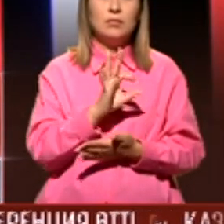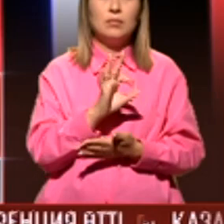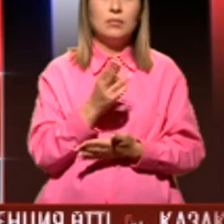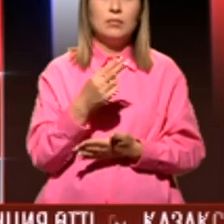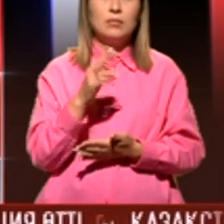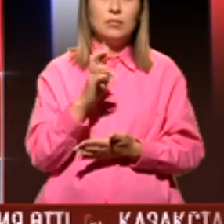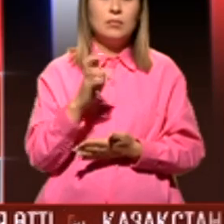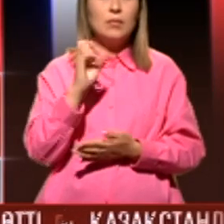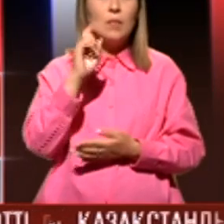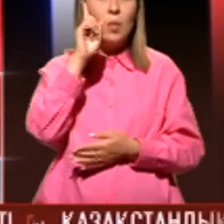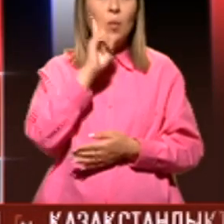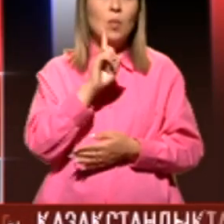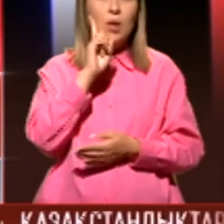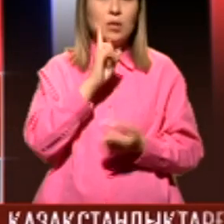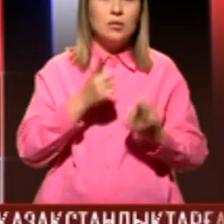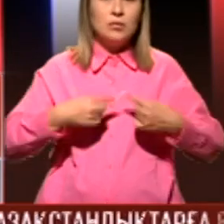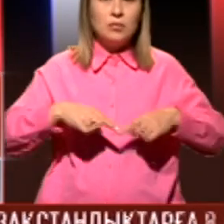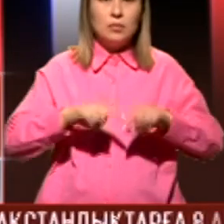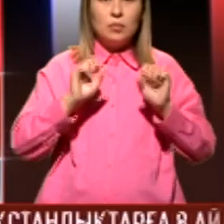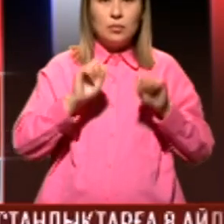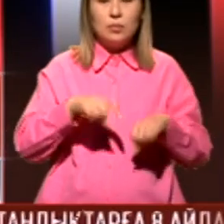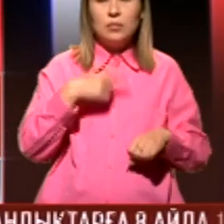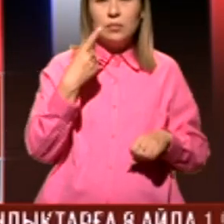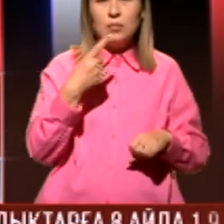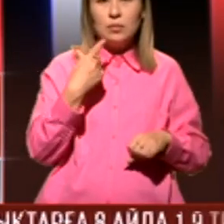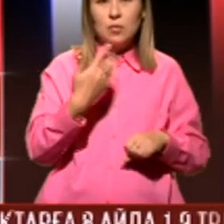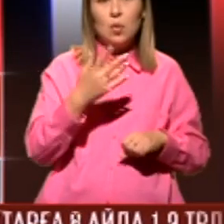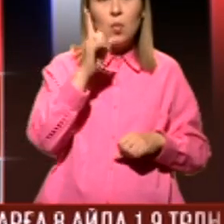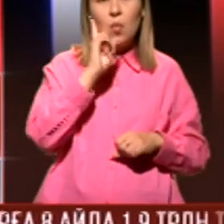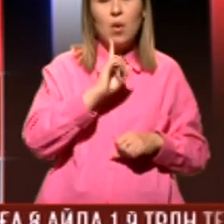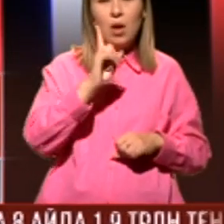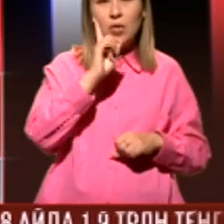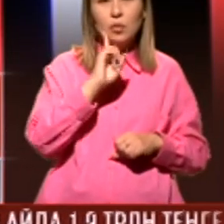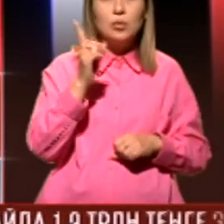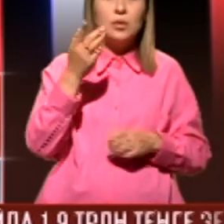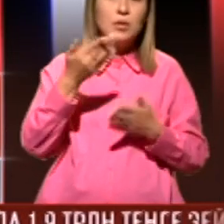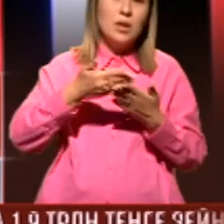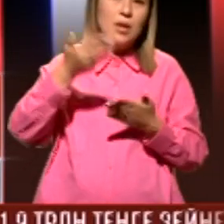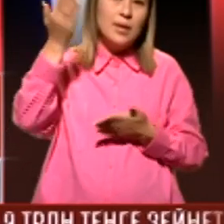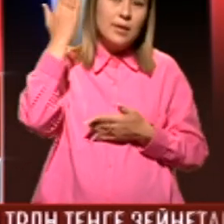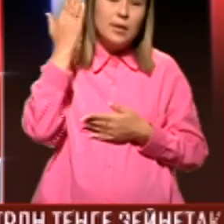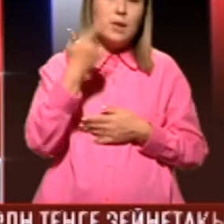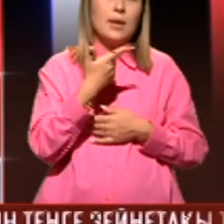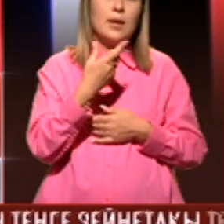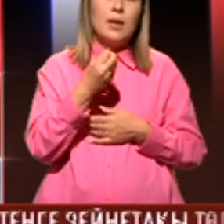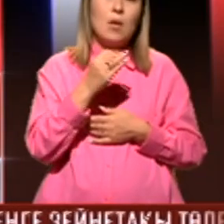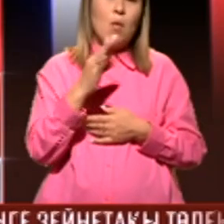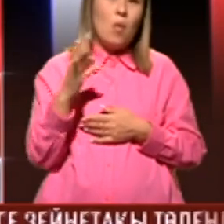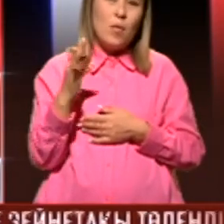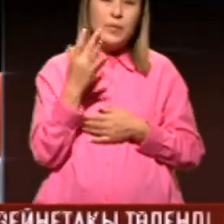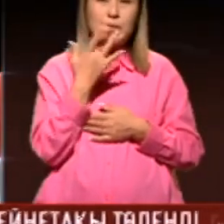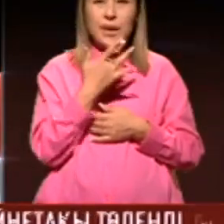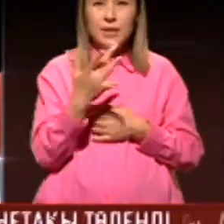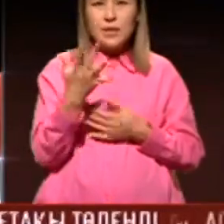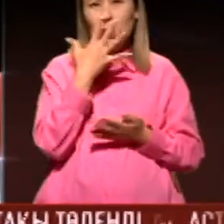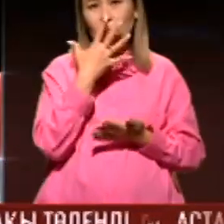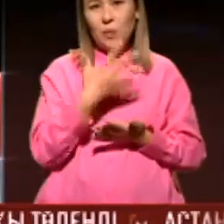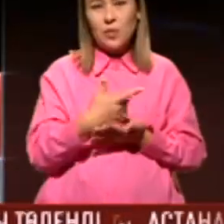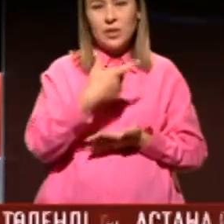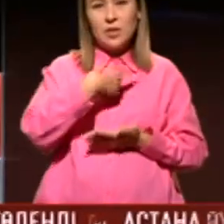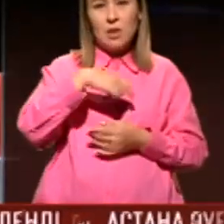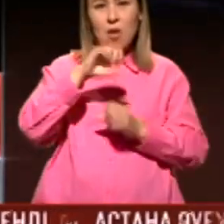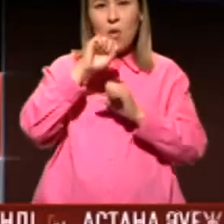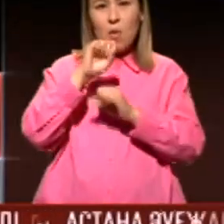ұйым деп айта аламыз ба? Менің ойымша ол уақытша ұйым кезіндегі геосаяси жаңағы өзін өзі